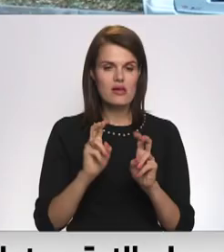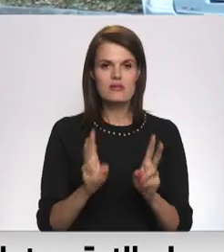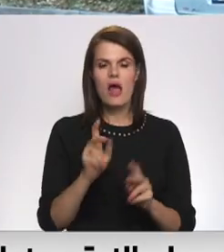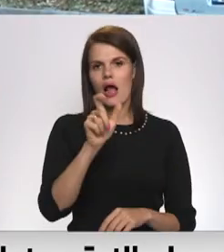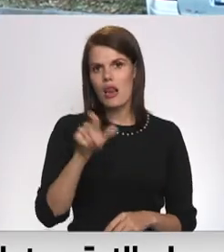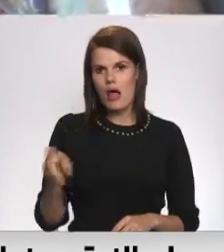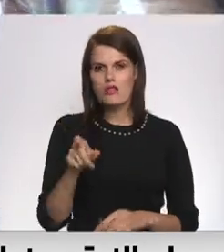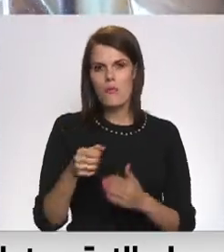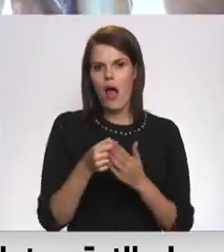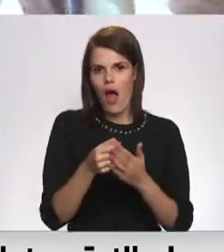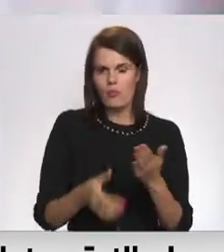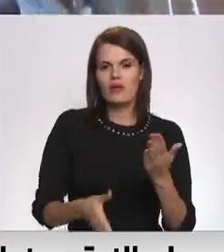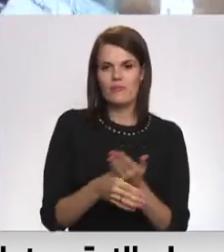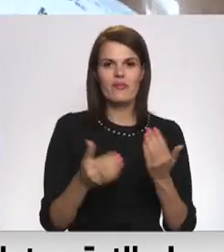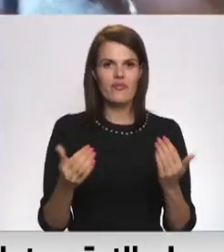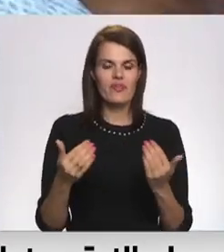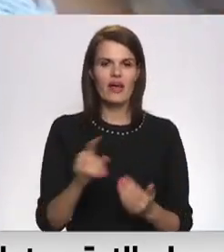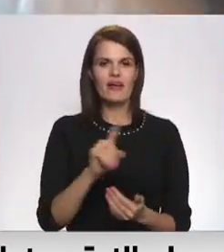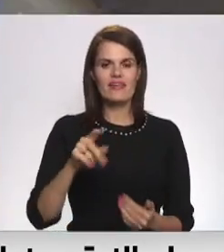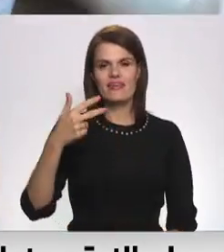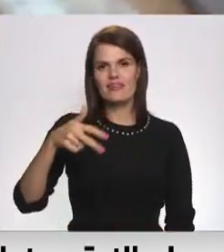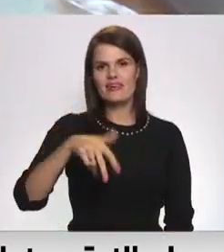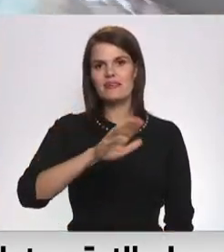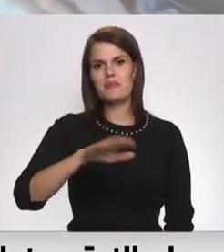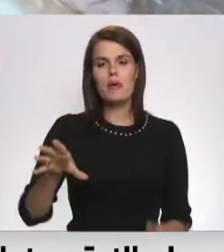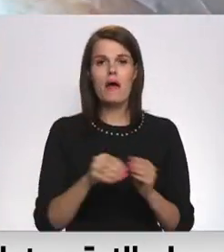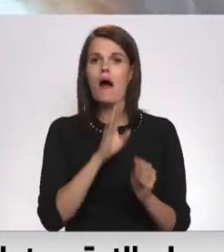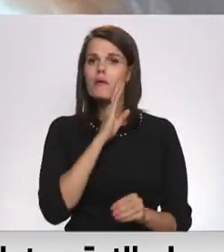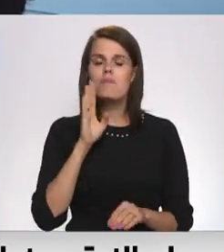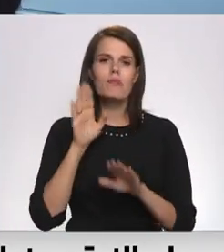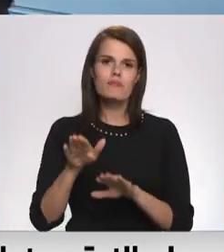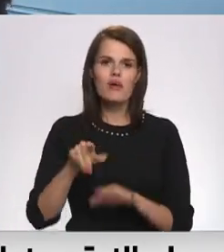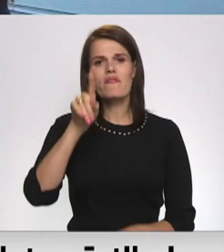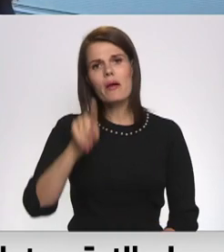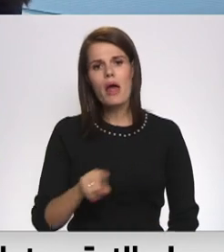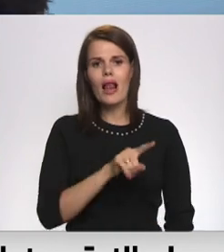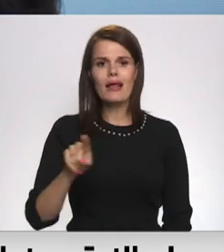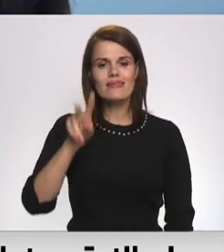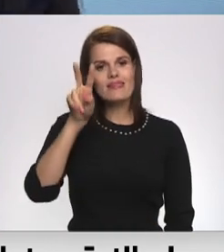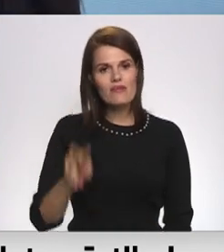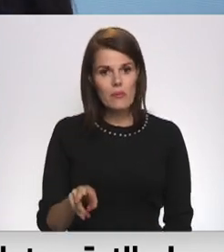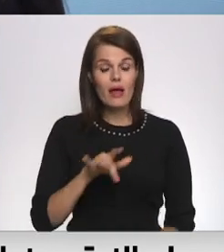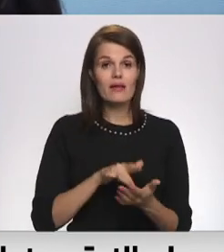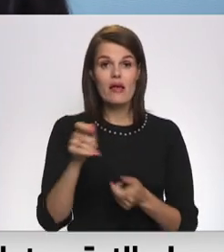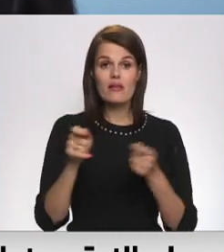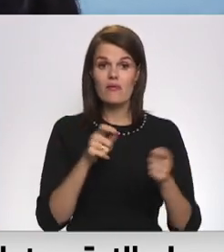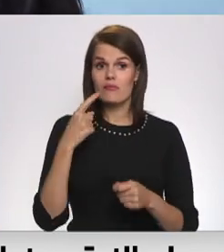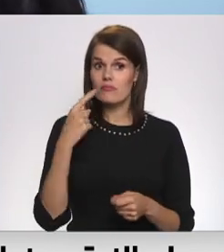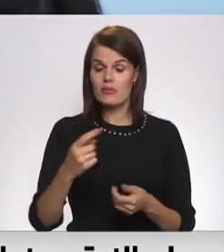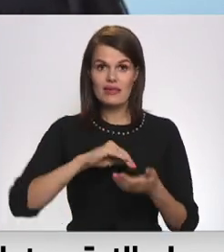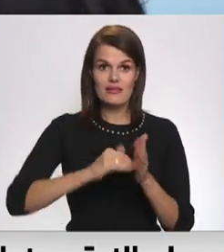ir atspaids. Šobrīd centrā ir 30 bērni ar mamām, kuri tur uzturas mēnesi līdz divus. Centra vadītāja piebilst, situācija